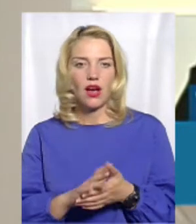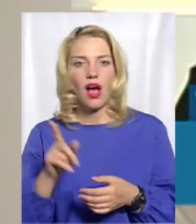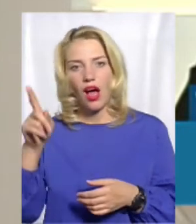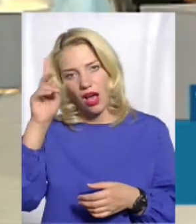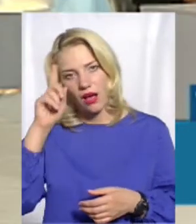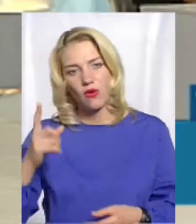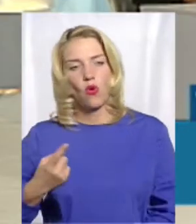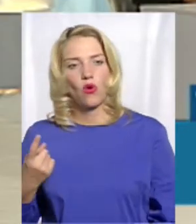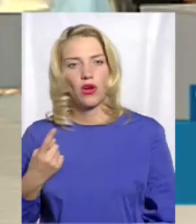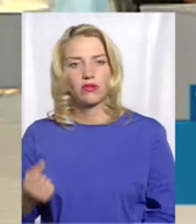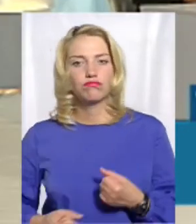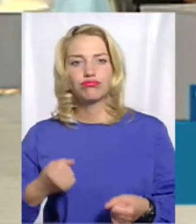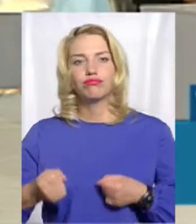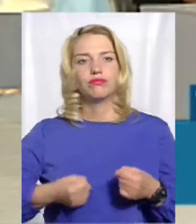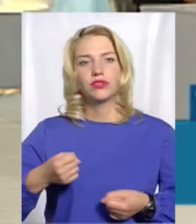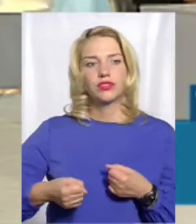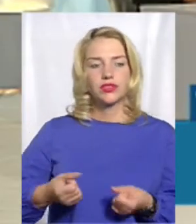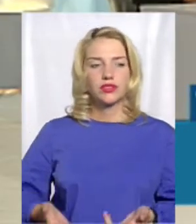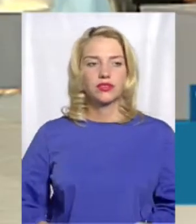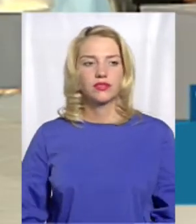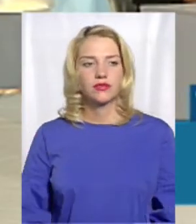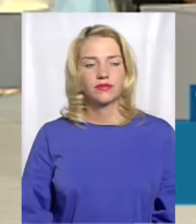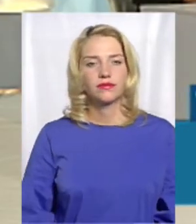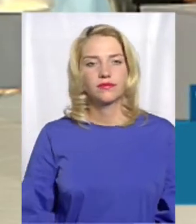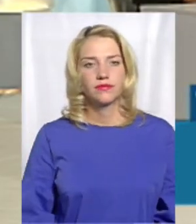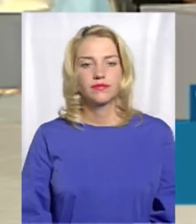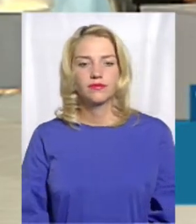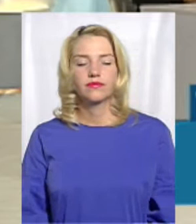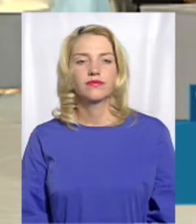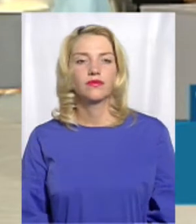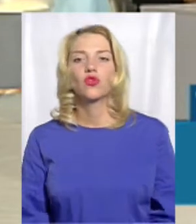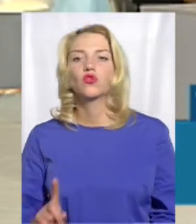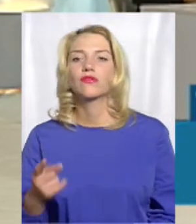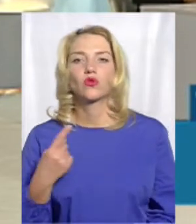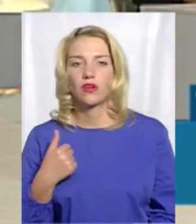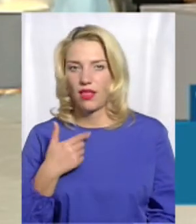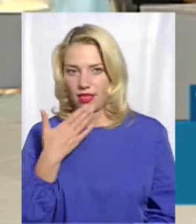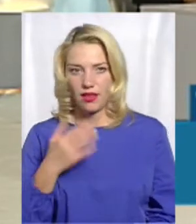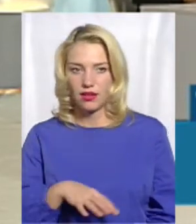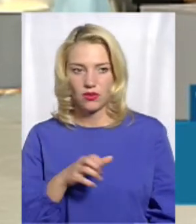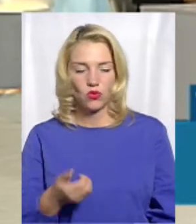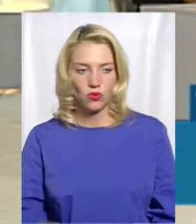він, значить, я охранник. Що він охороняє? Я не краду.